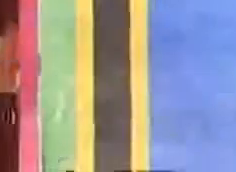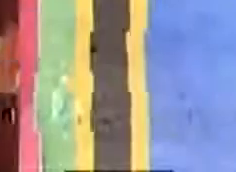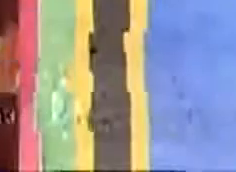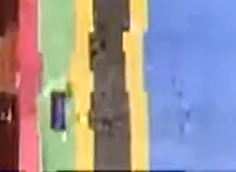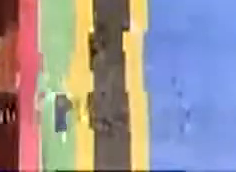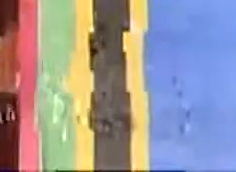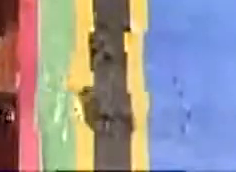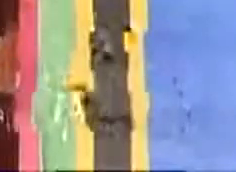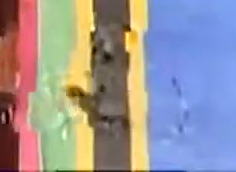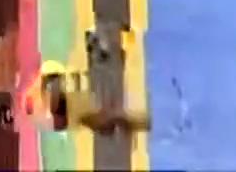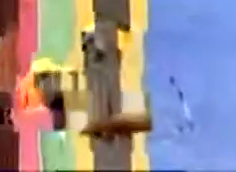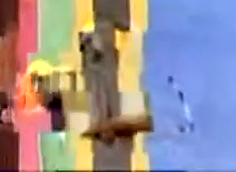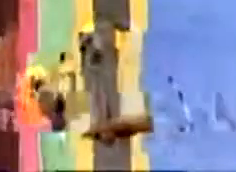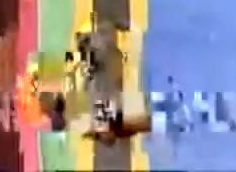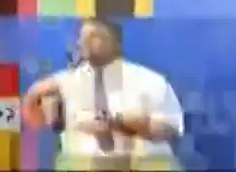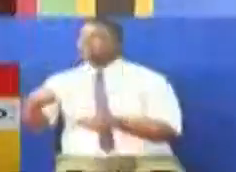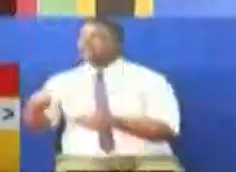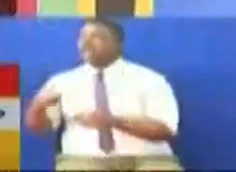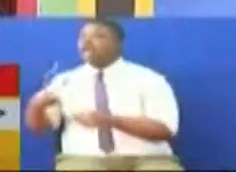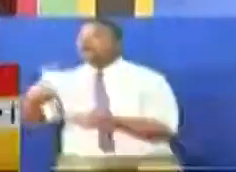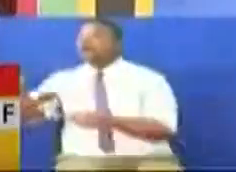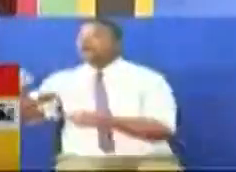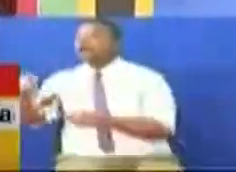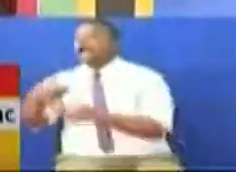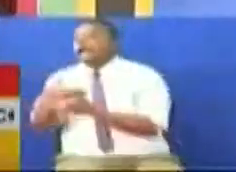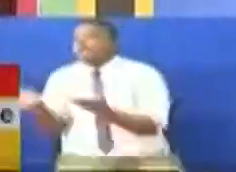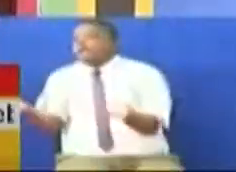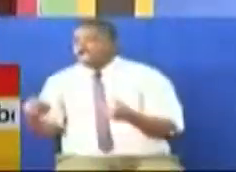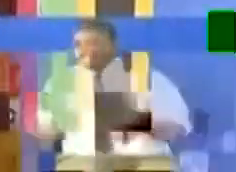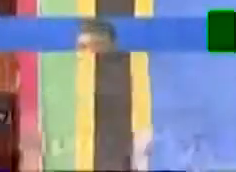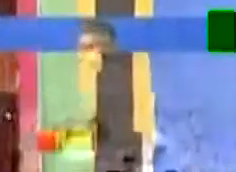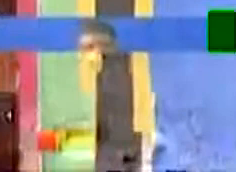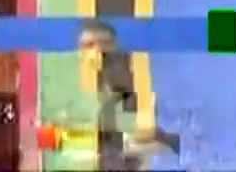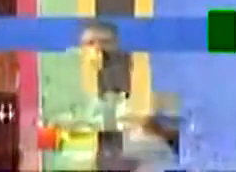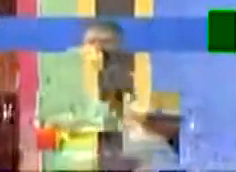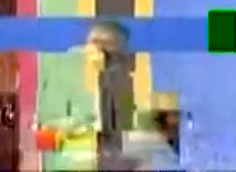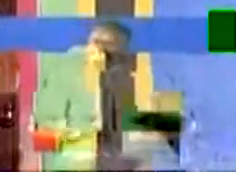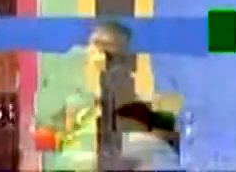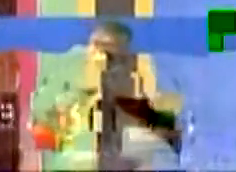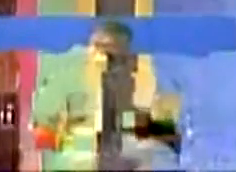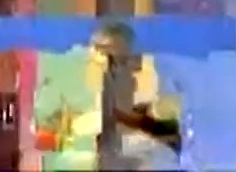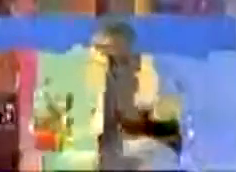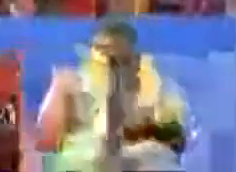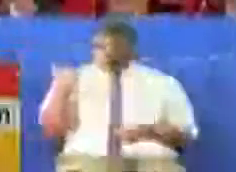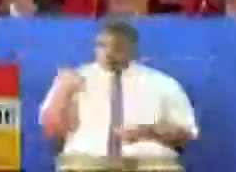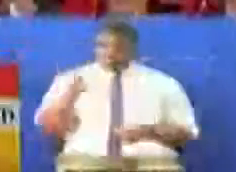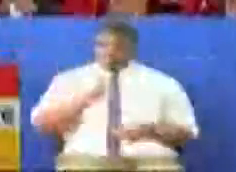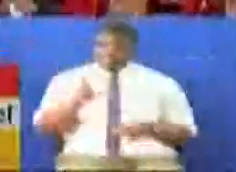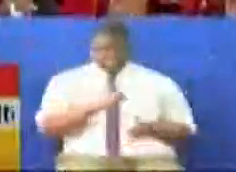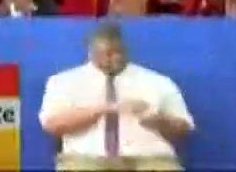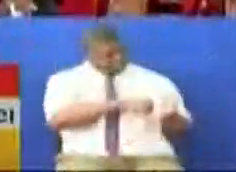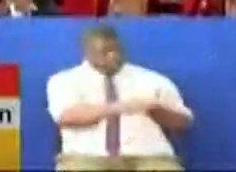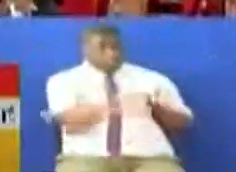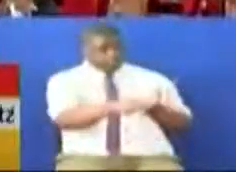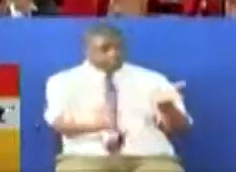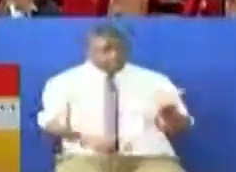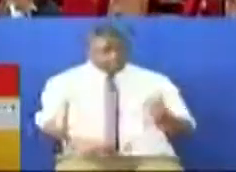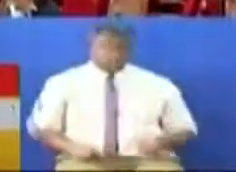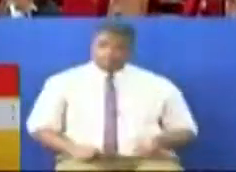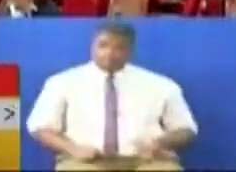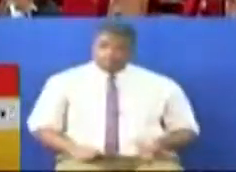anatakiwa kutuambia leo kwamba ni lini fedha hizi zitalipwa ili mfuko hii iweze kufanya vizuri kama ambavyo